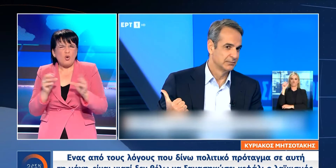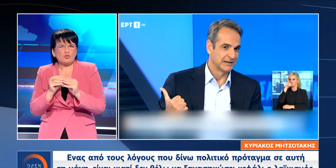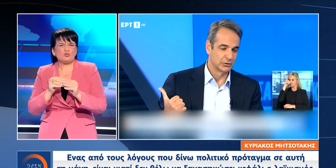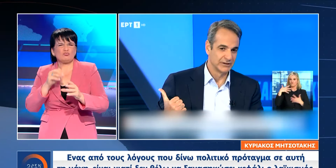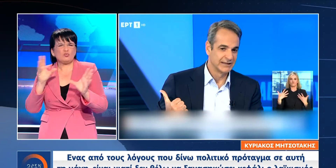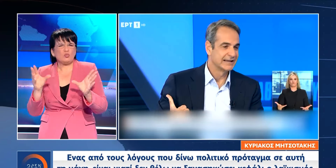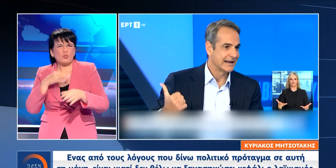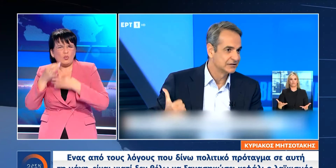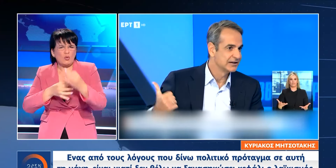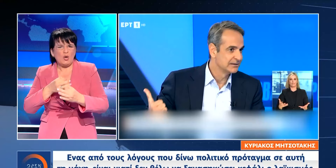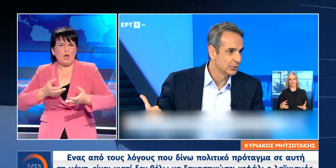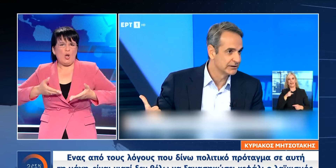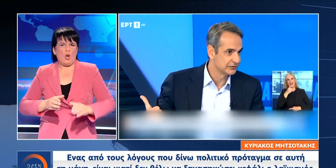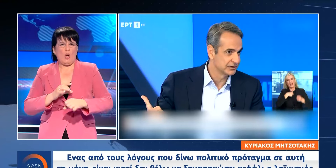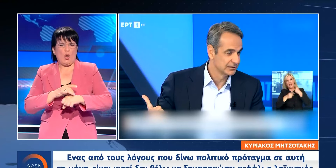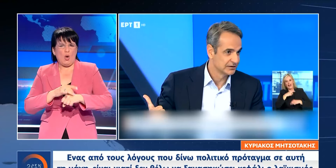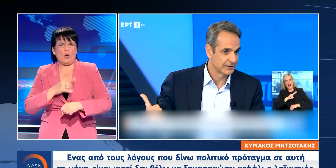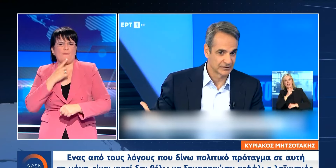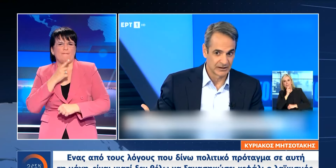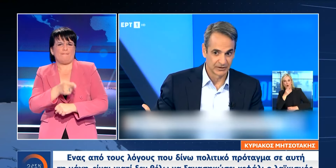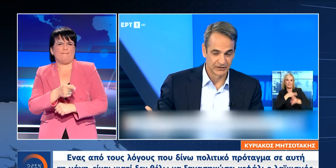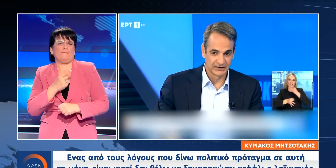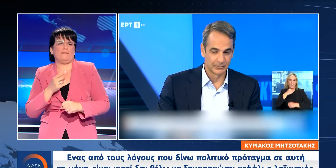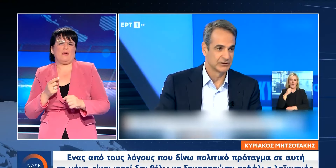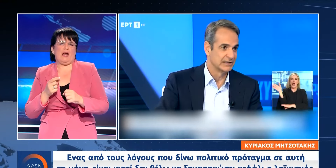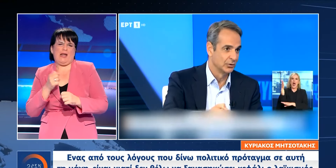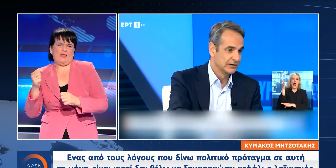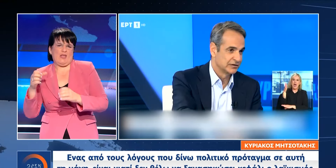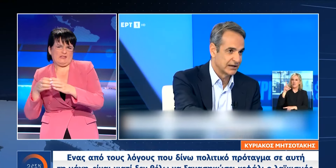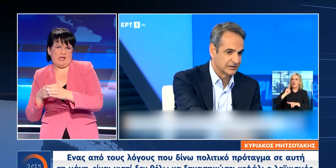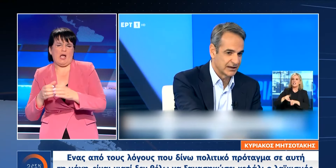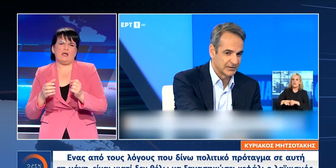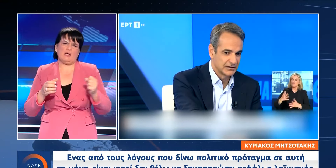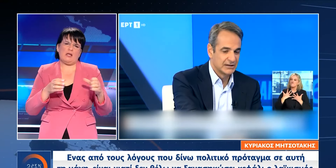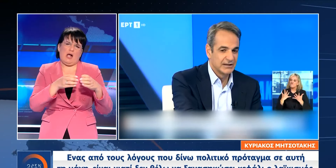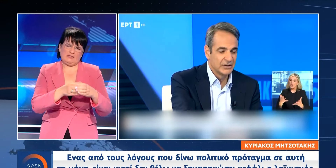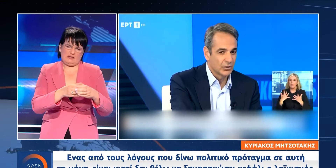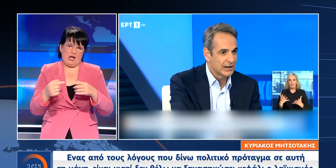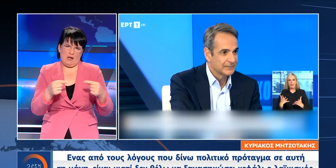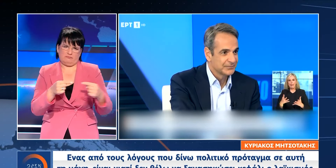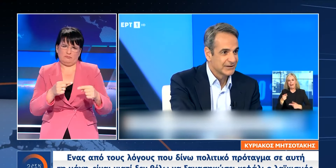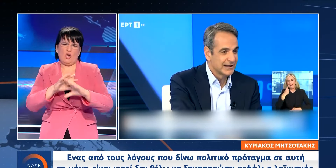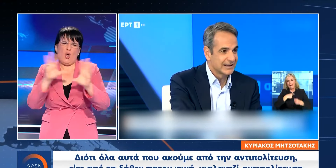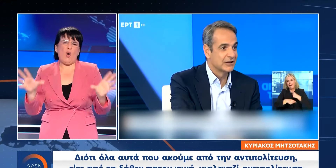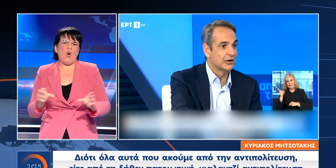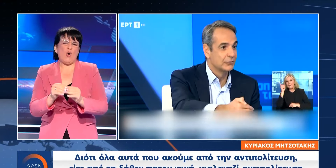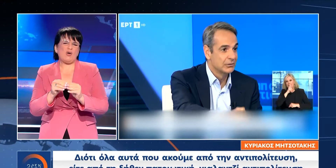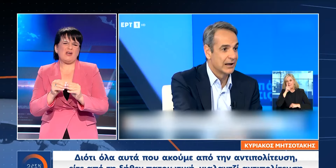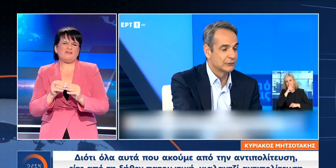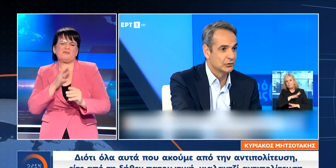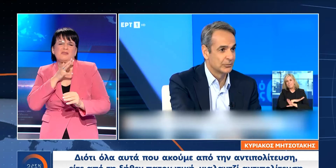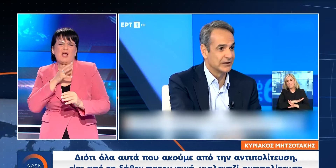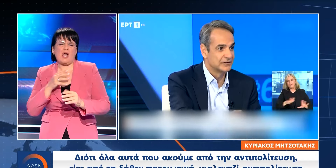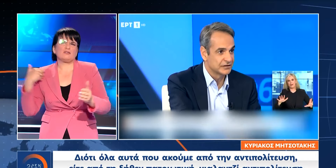δήθεν πατριωτική γιαλατζή αντιπολίτευση στα δεξιά μας, είτε από την αντιπολίτευση στα αριστερά μας, είναι όλα ένα